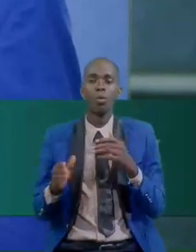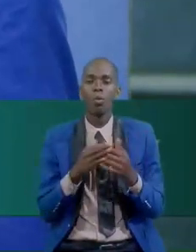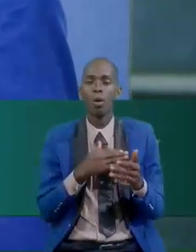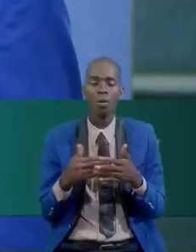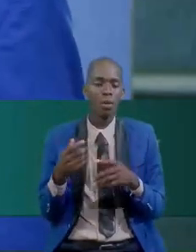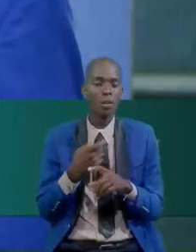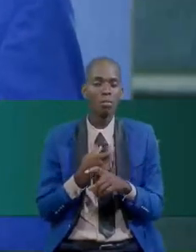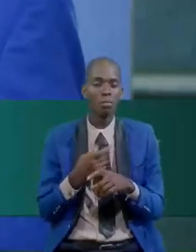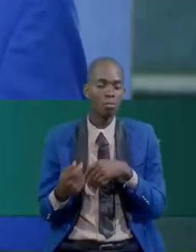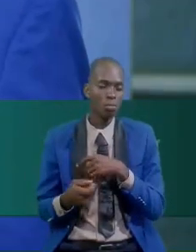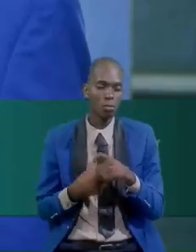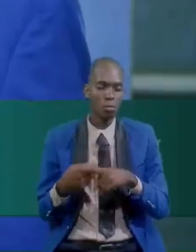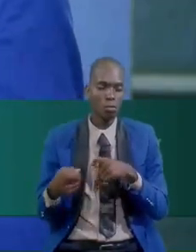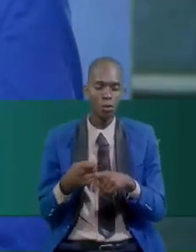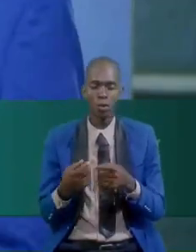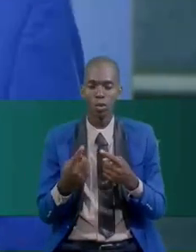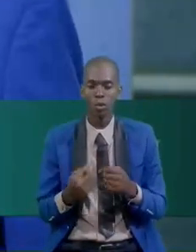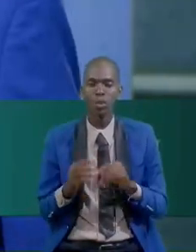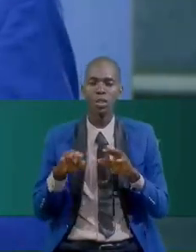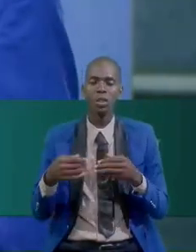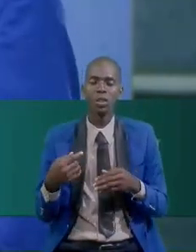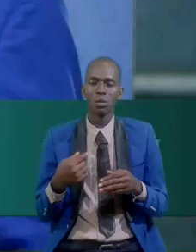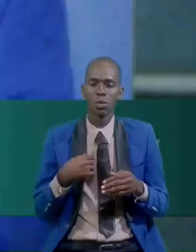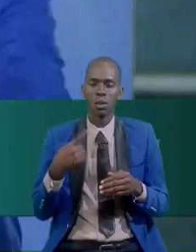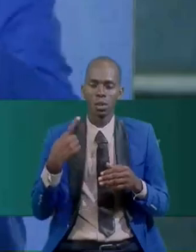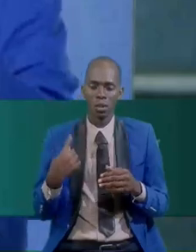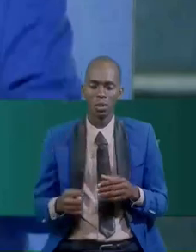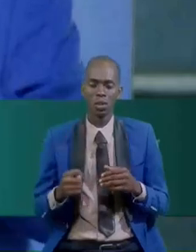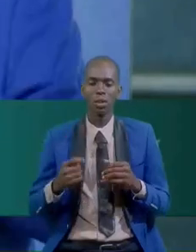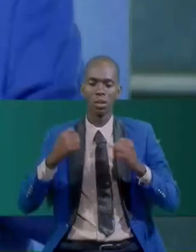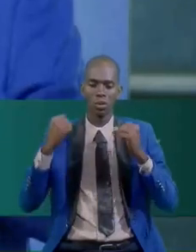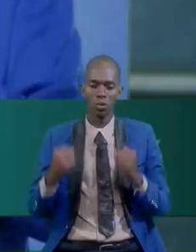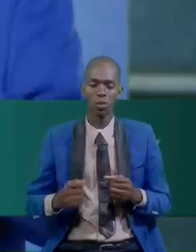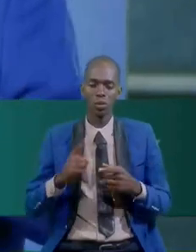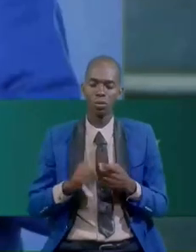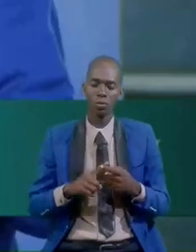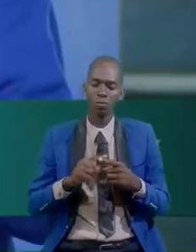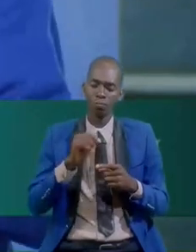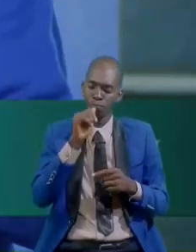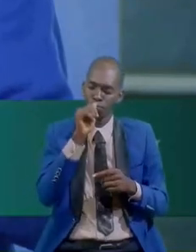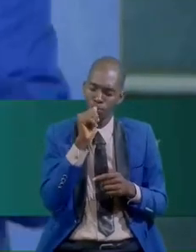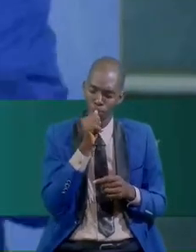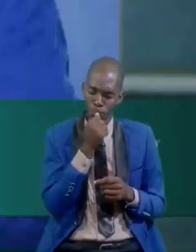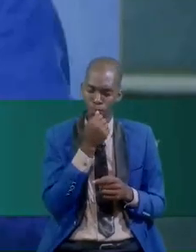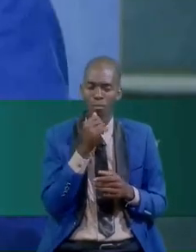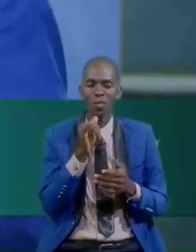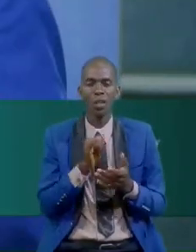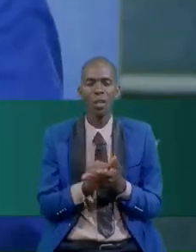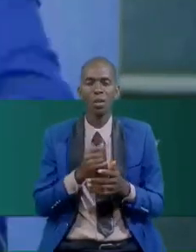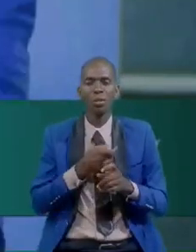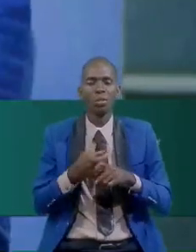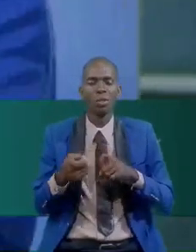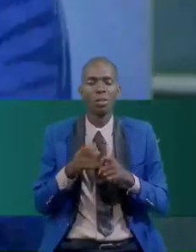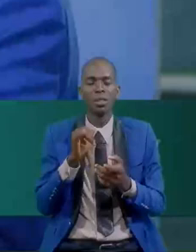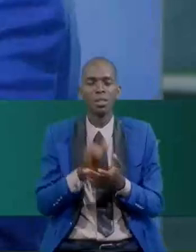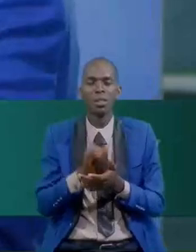quelle que soit la persécution qui viendra, donne-moi la force de supporter la persécution. Ça, c'est la bonne